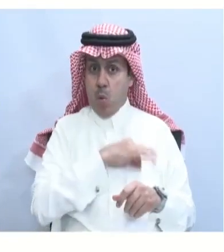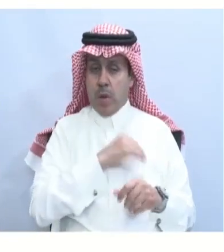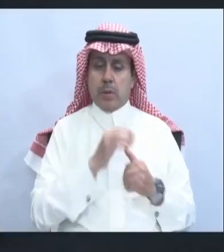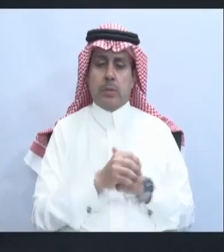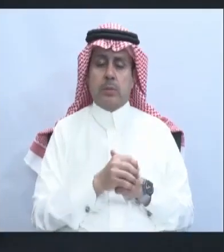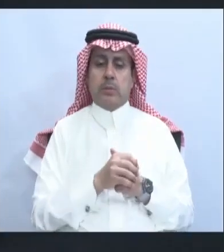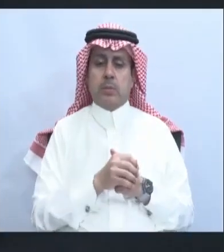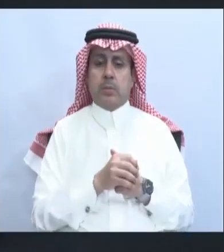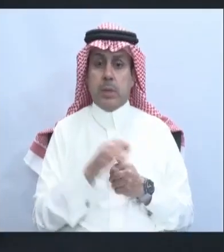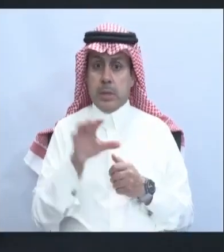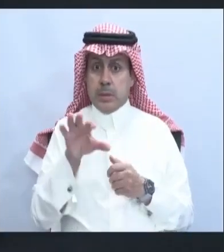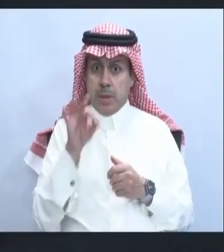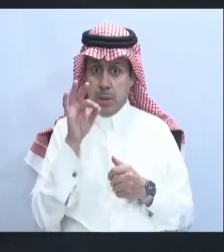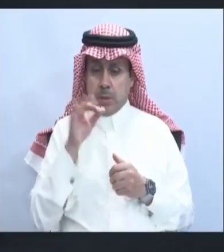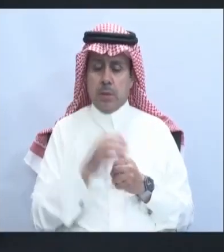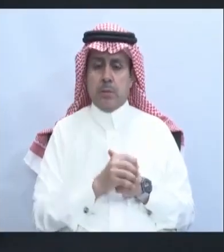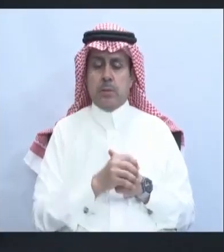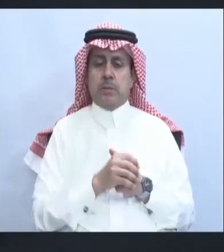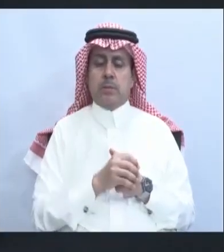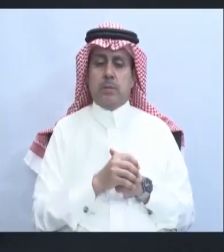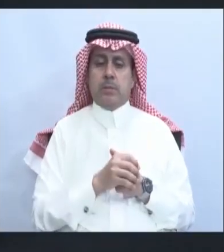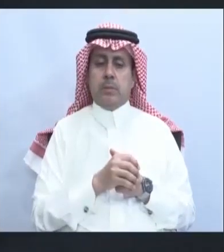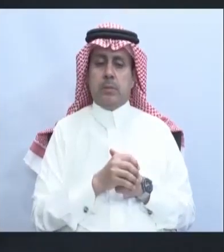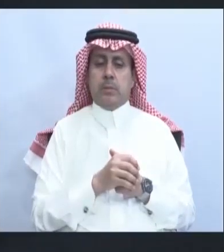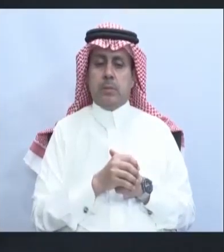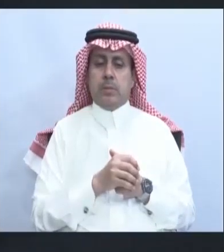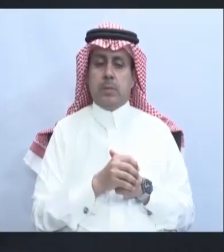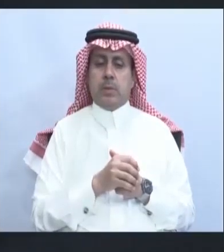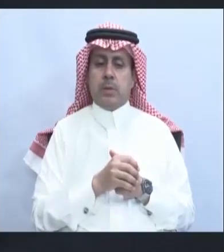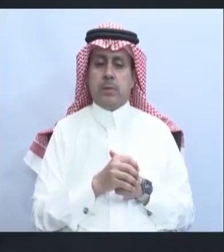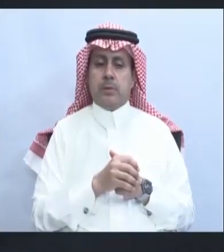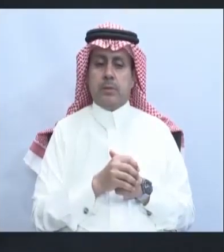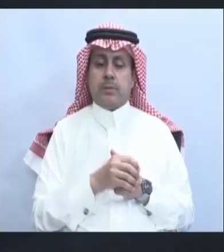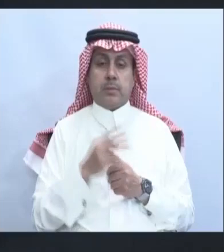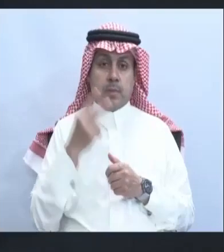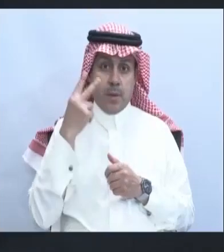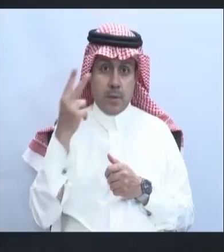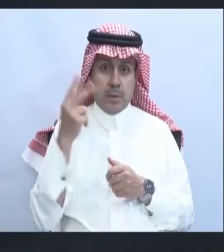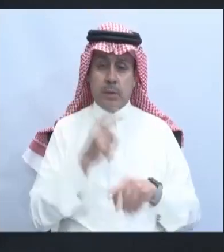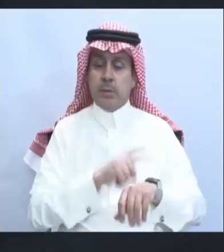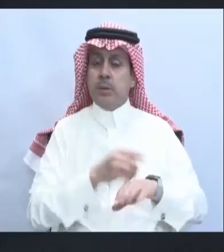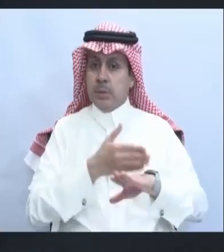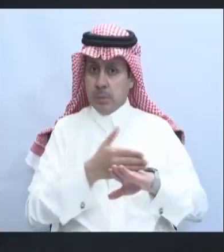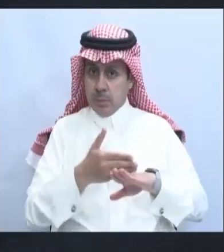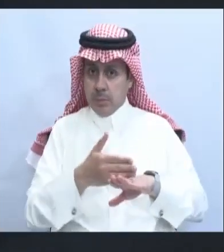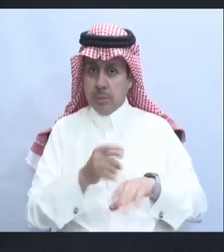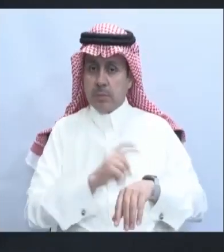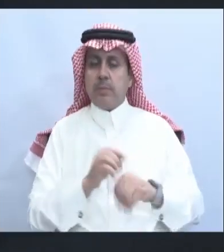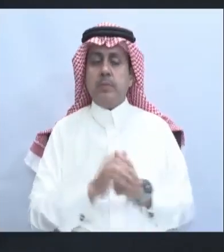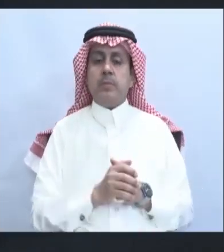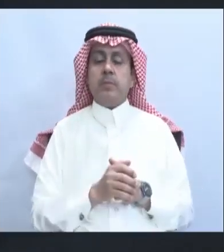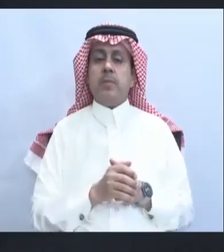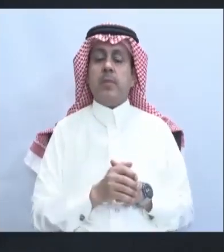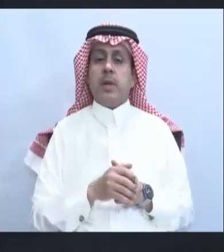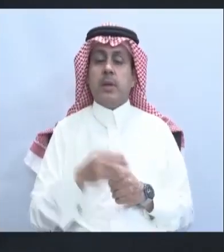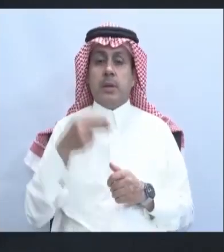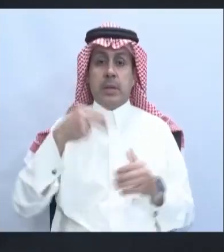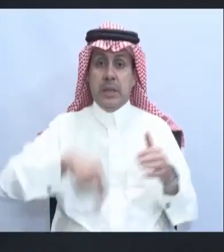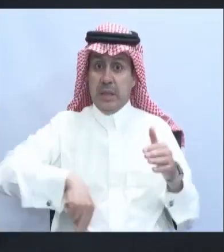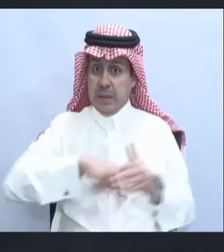ممكن ان نستخرجها ايها الطلاب والطالبات وكونوا معي اطاله زمن العده وخيار